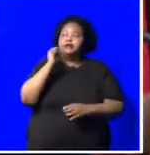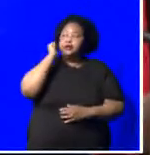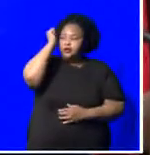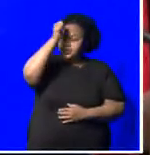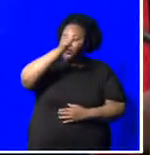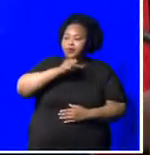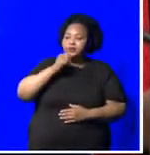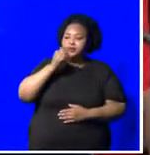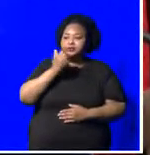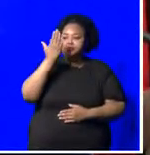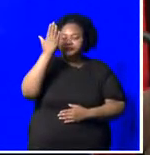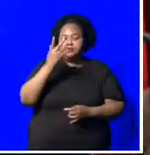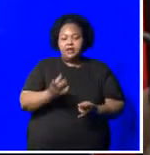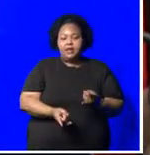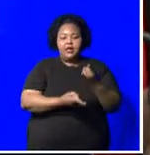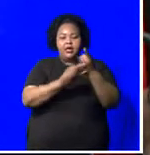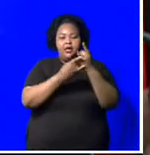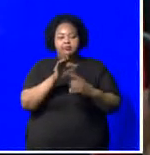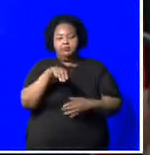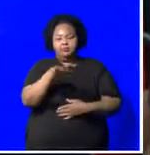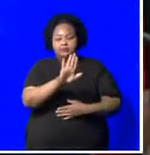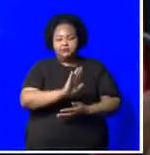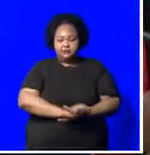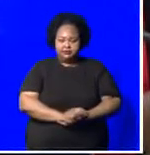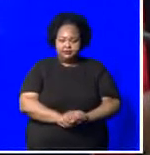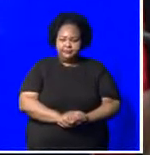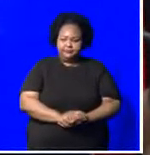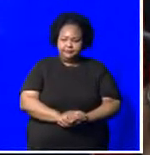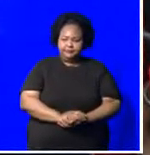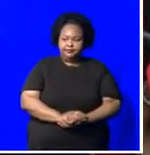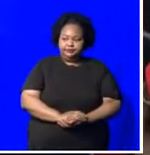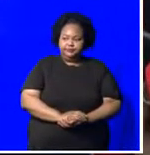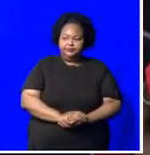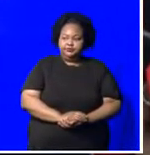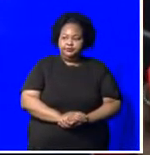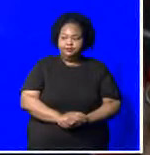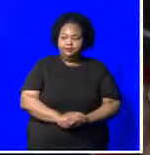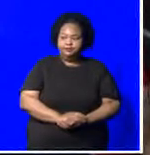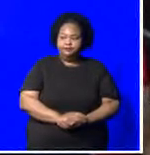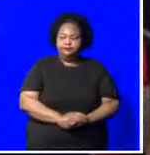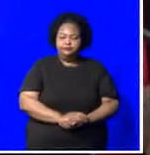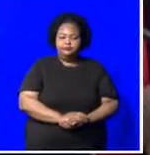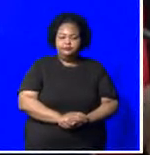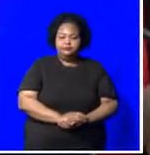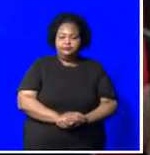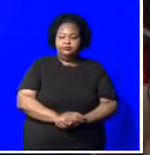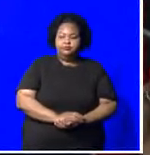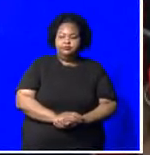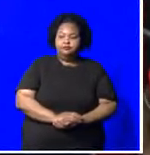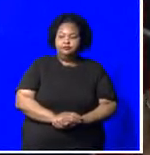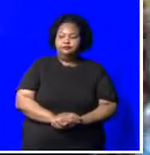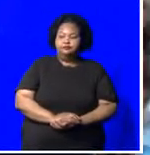sekuba yindvuna yembuso kulelitiko laka health. Inkosi ngisithe. Inkosi ngisithe.